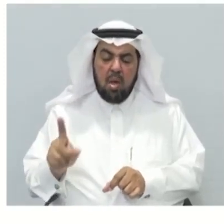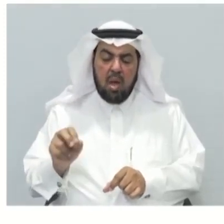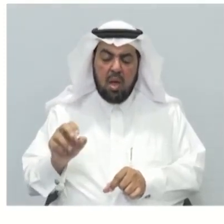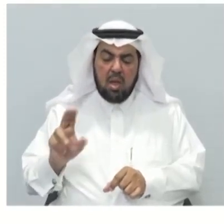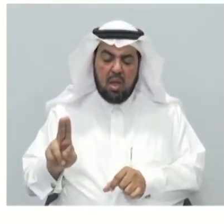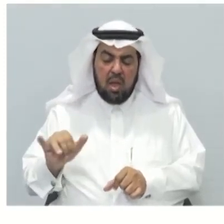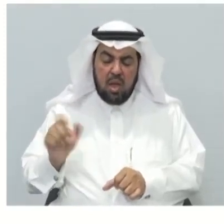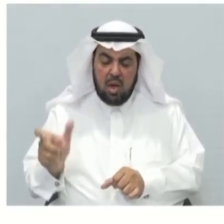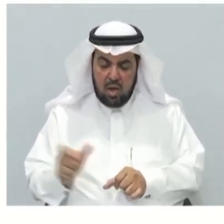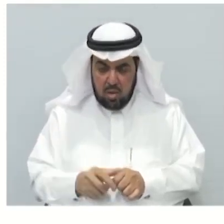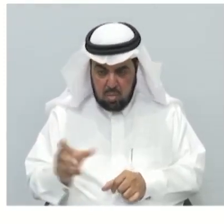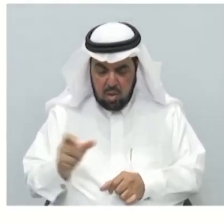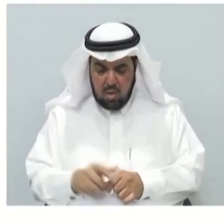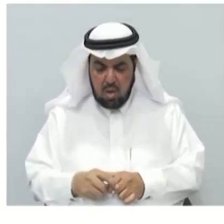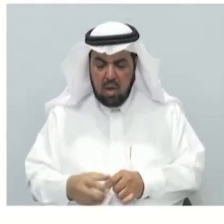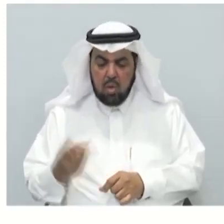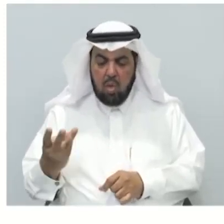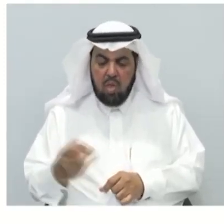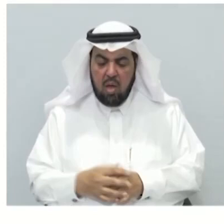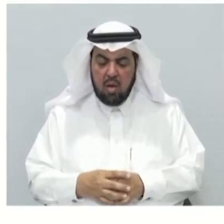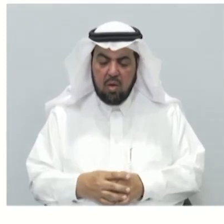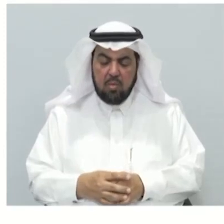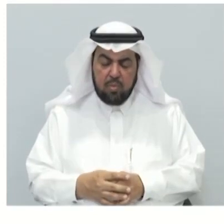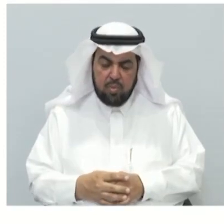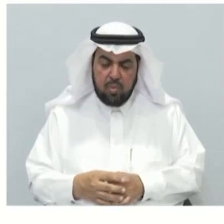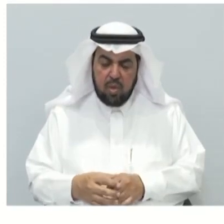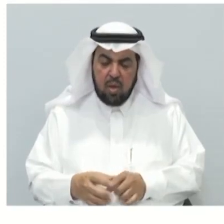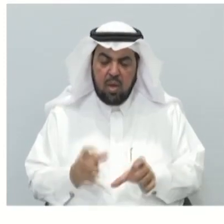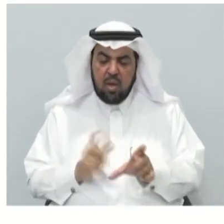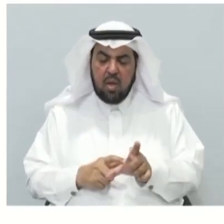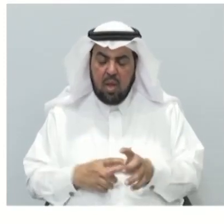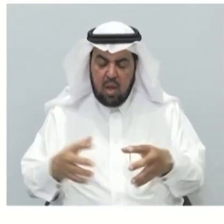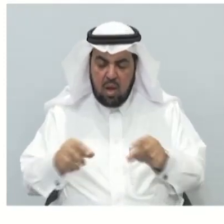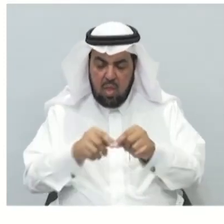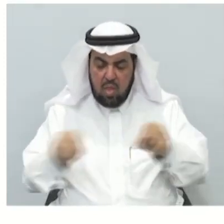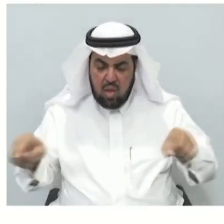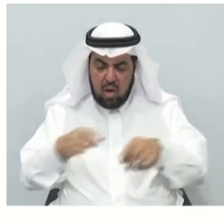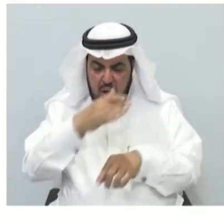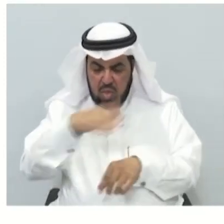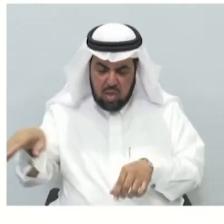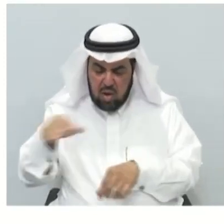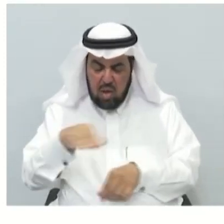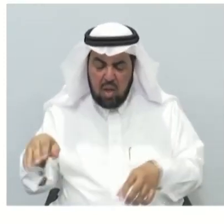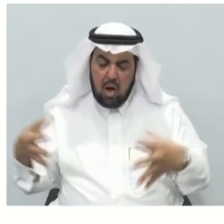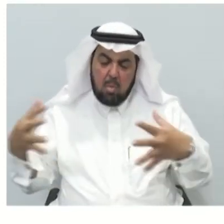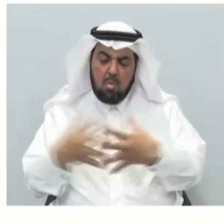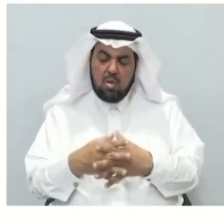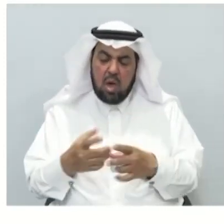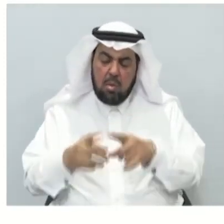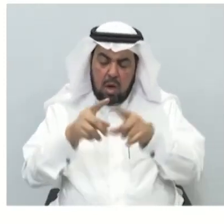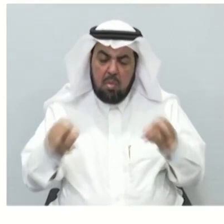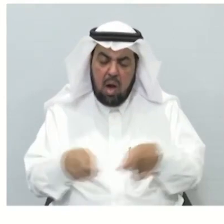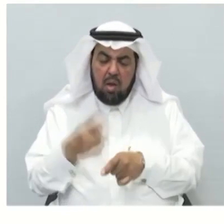الزاويه الخطوه الثالثه عندك كيو اس هذا مشترك بين المثلثين اذا من